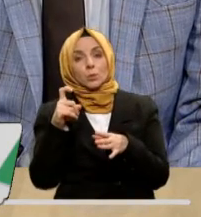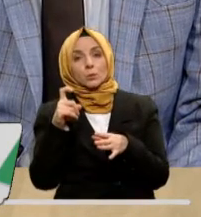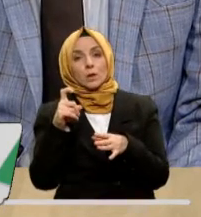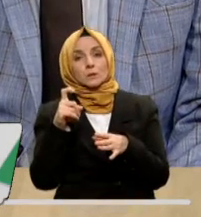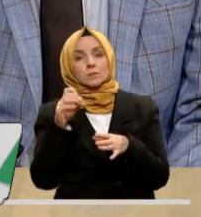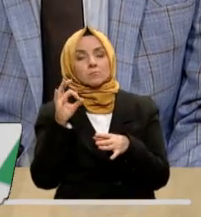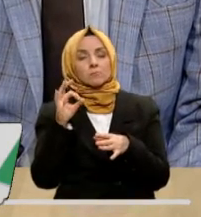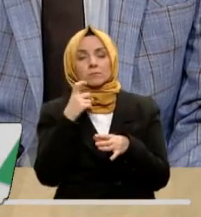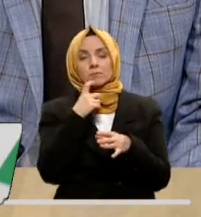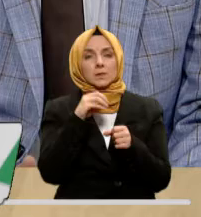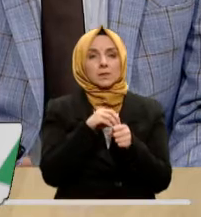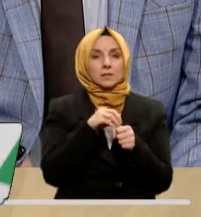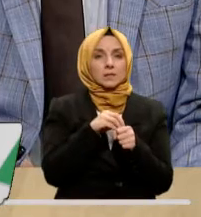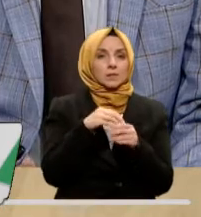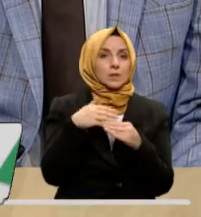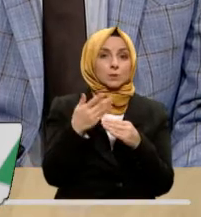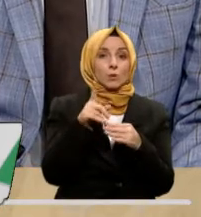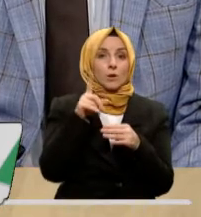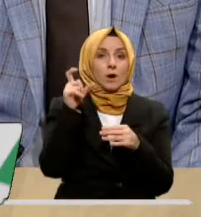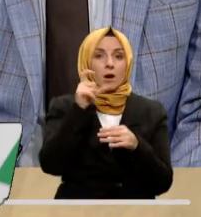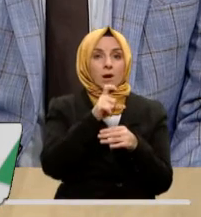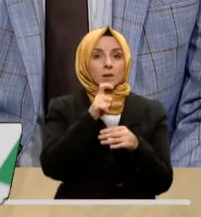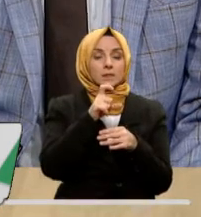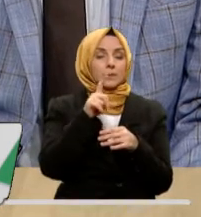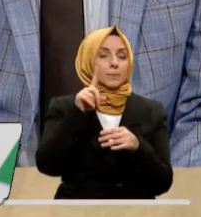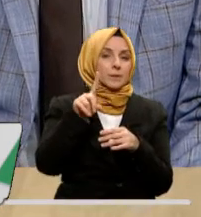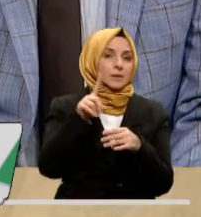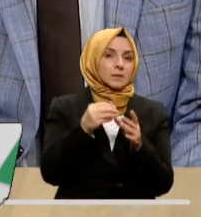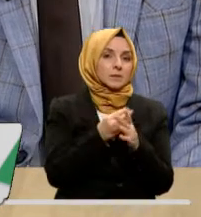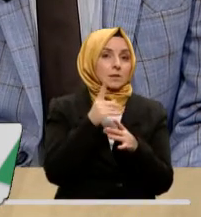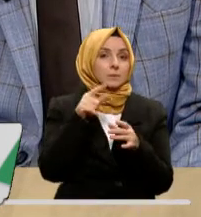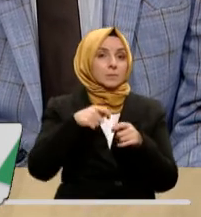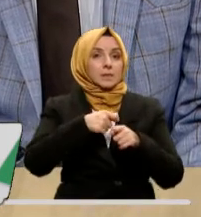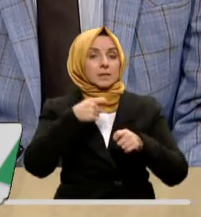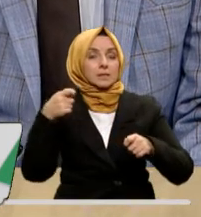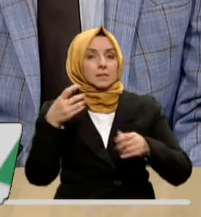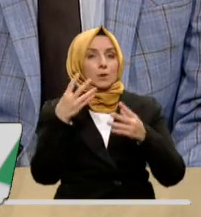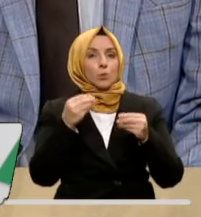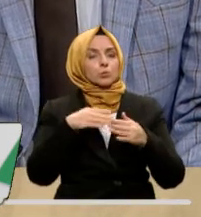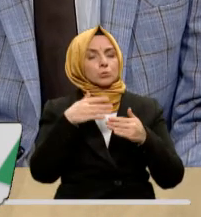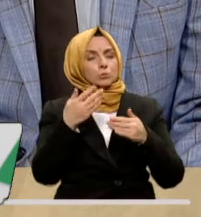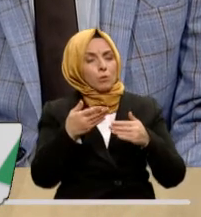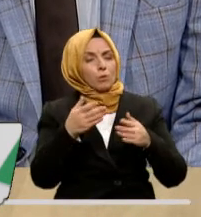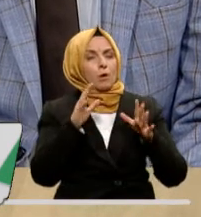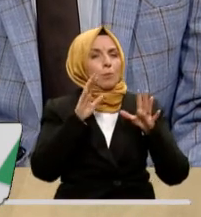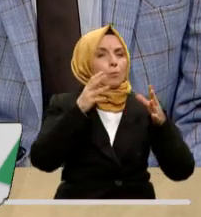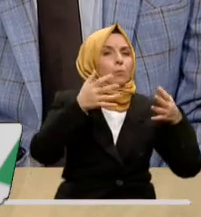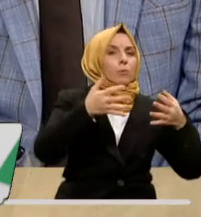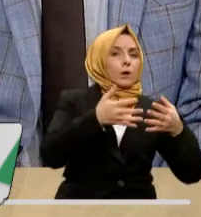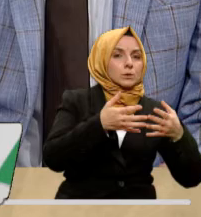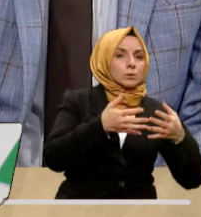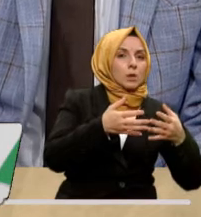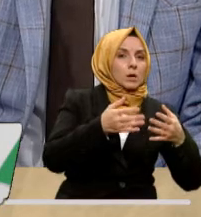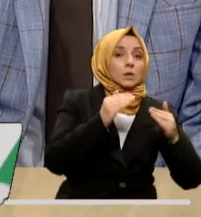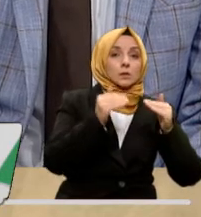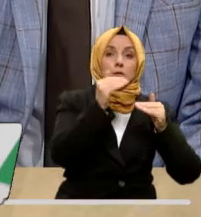ayda bir çıkarttığımız bir gazete olmuş sonra Personelimizin gelişmesine yönelik ya net aylık dergisini